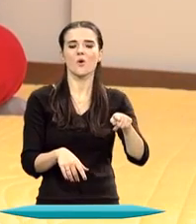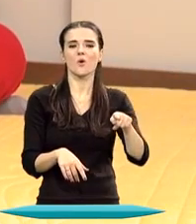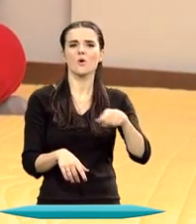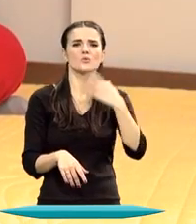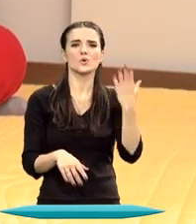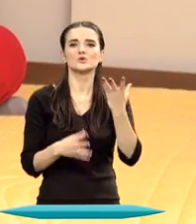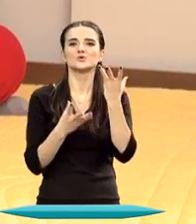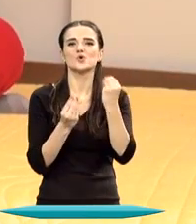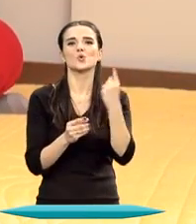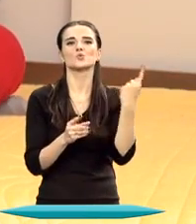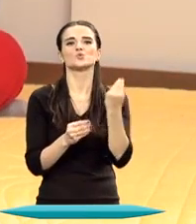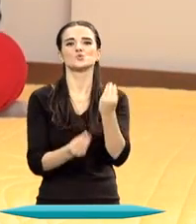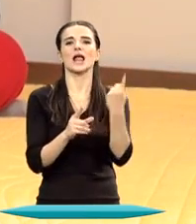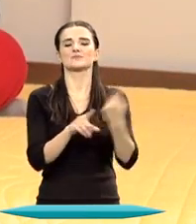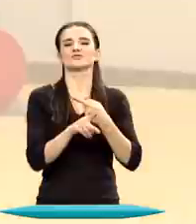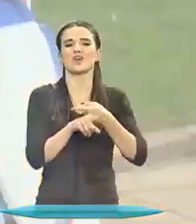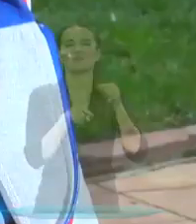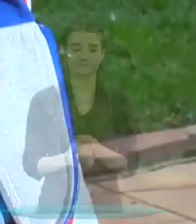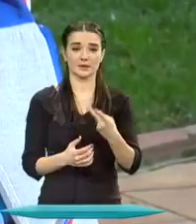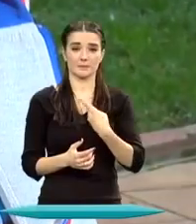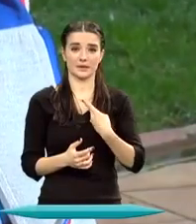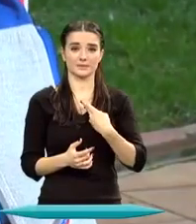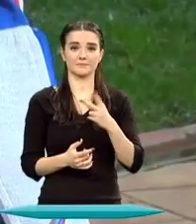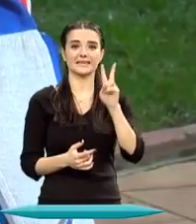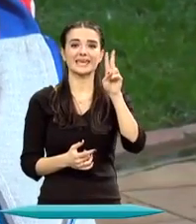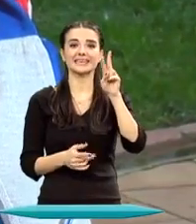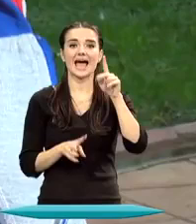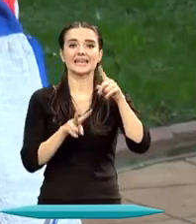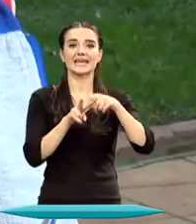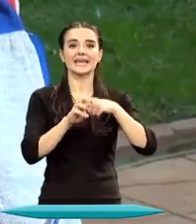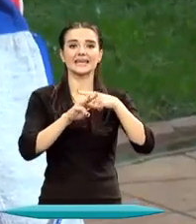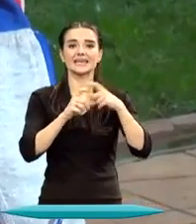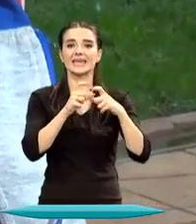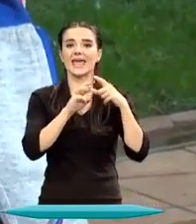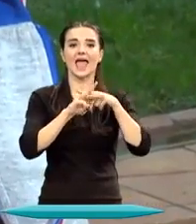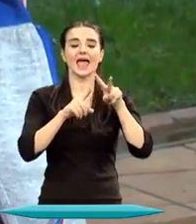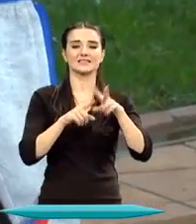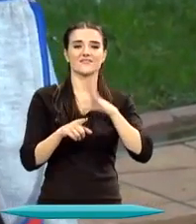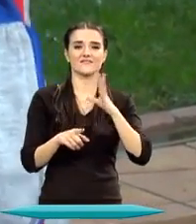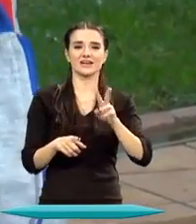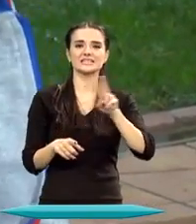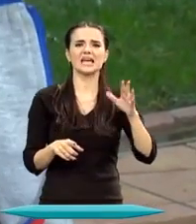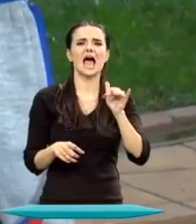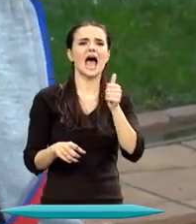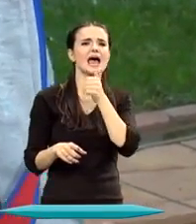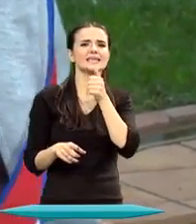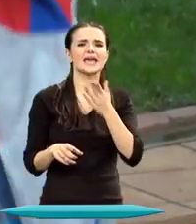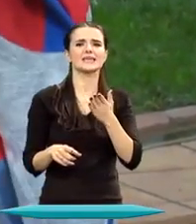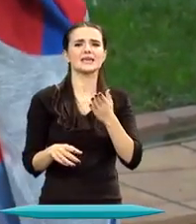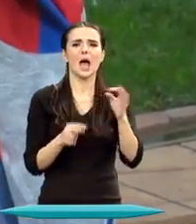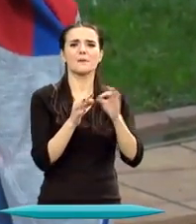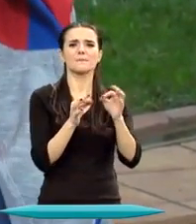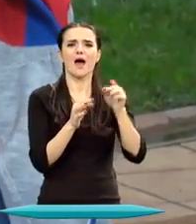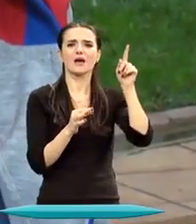Bırakıyor. Bak bu ne kadar güzel bir şey. Özel bir çocuktur Baha. Binlerce özel çocuktan